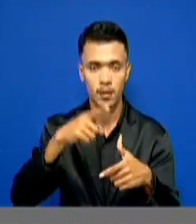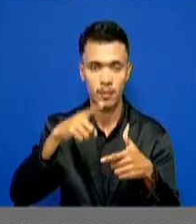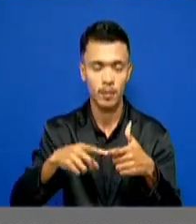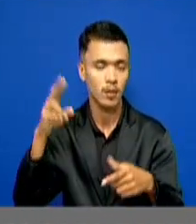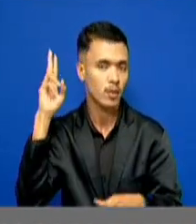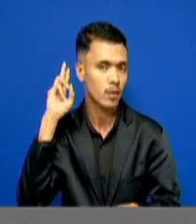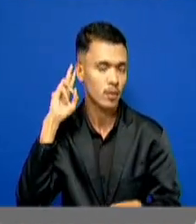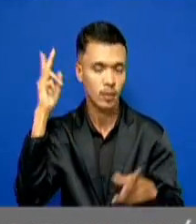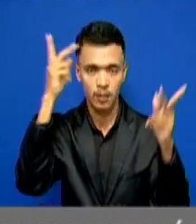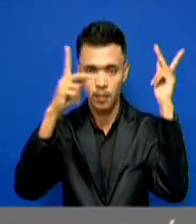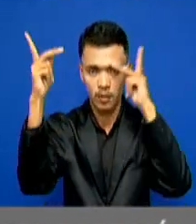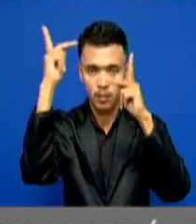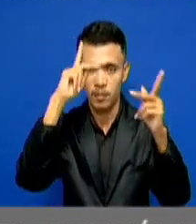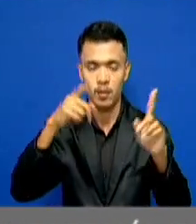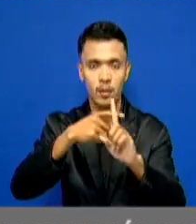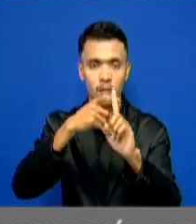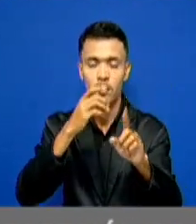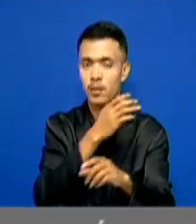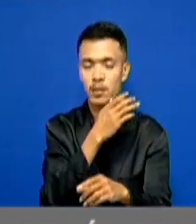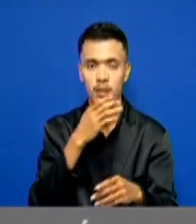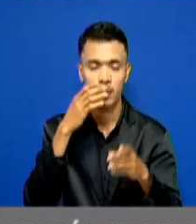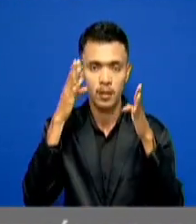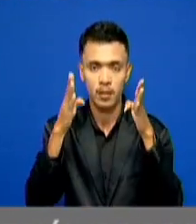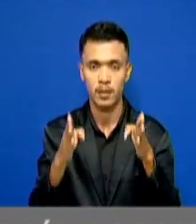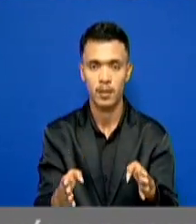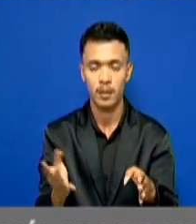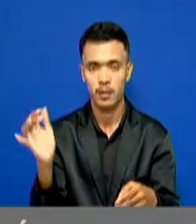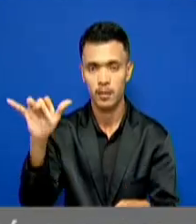preocupação husinatar na insira Basílio Carvalho, ba RTTL.